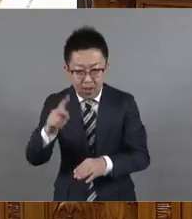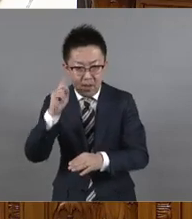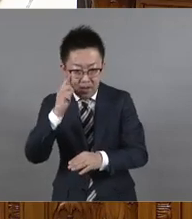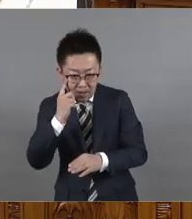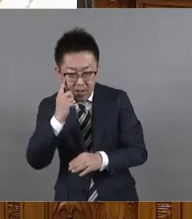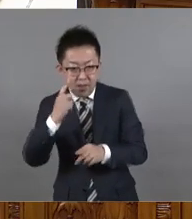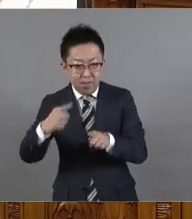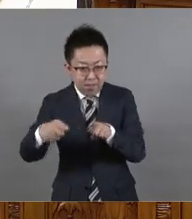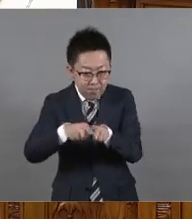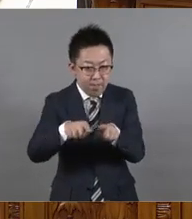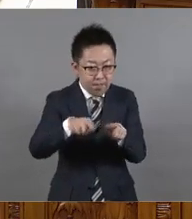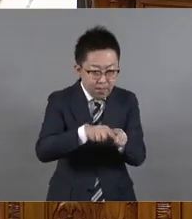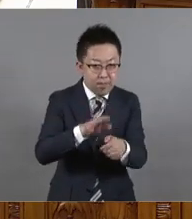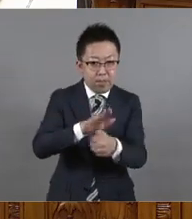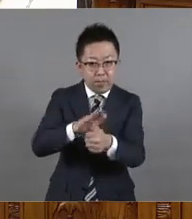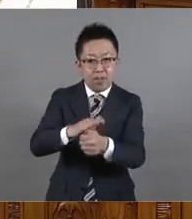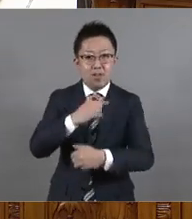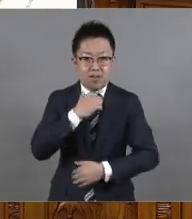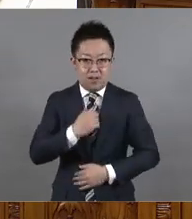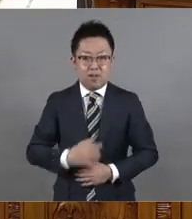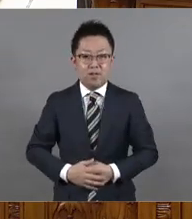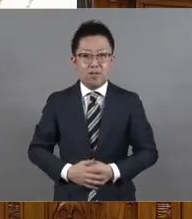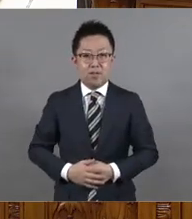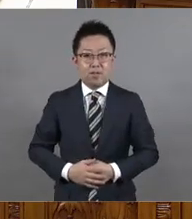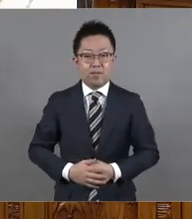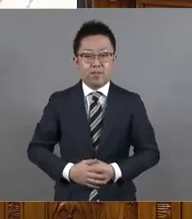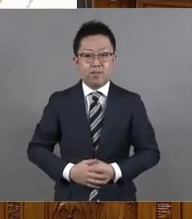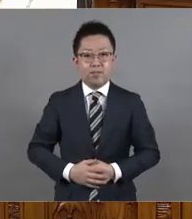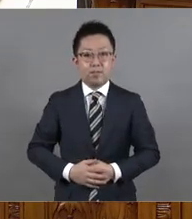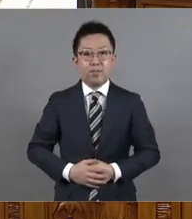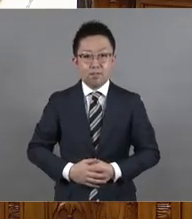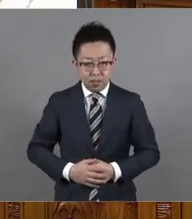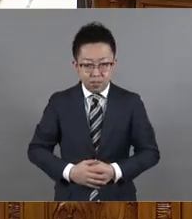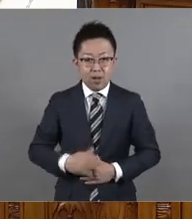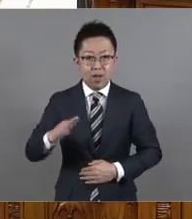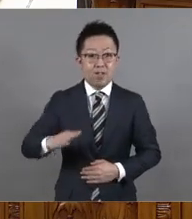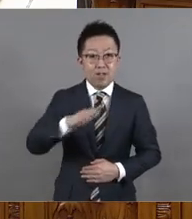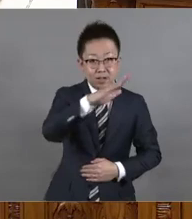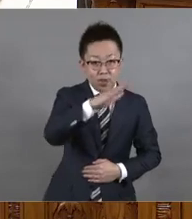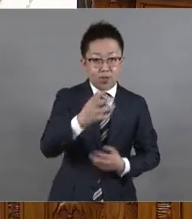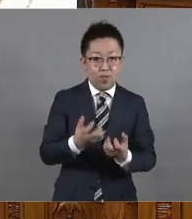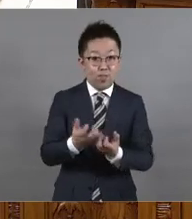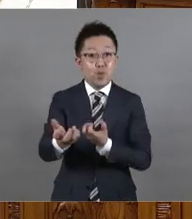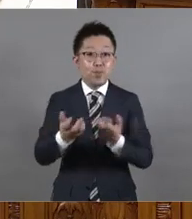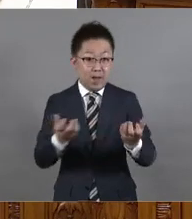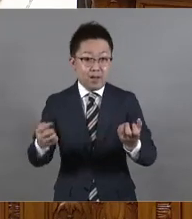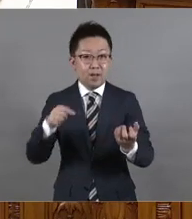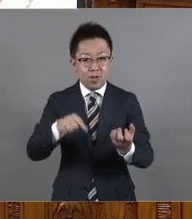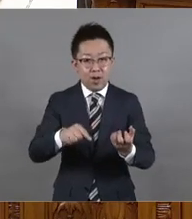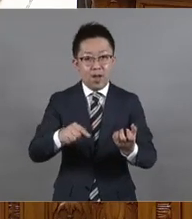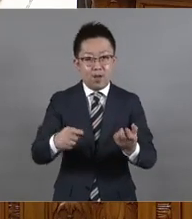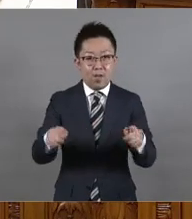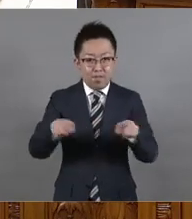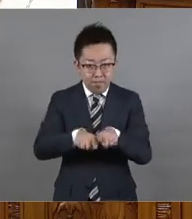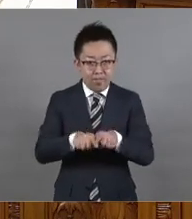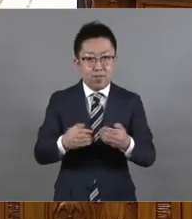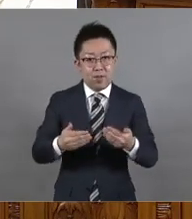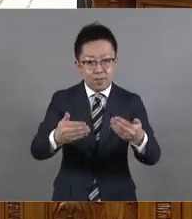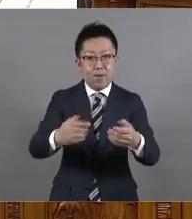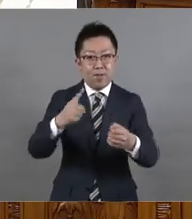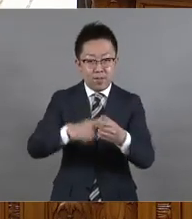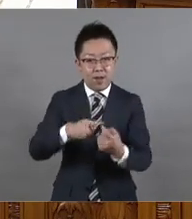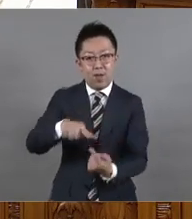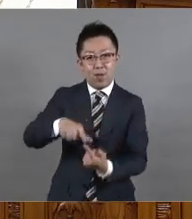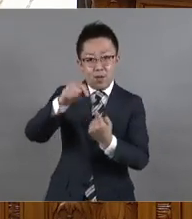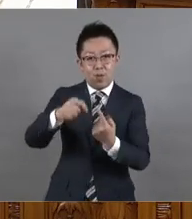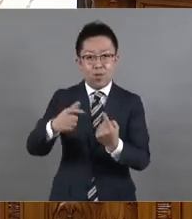きめ細かな支援を行ってまいります成長と分配の高住空間を実現するためには雇用の確保とともに